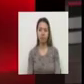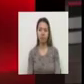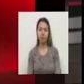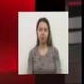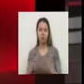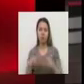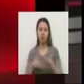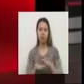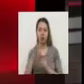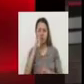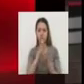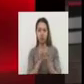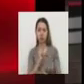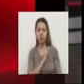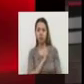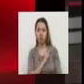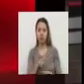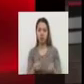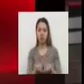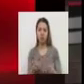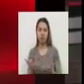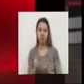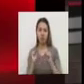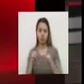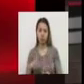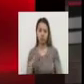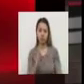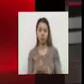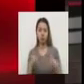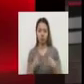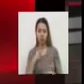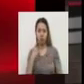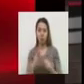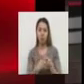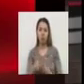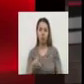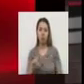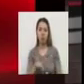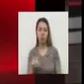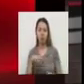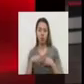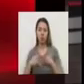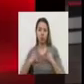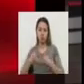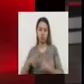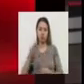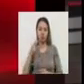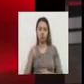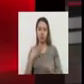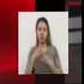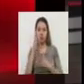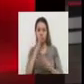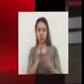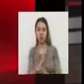Үйден шықпай-ақ мемлекеттік қызмет түрін дереу алуға мүмкіндік бар. Нақтырақ айтсақ, Көкшетау қалалық халыққа қызмет көрсету орталығы мен